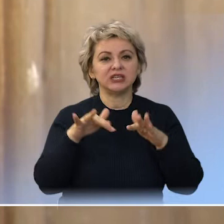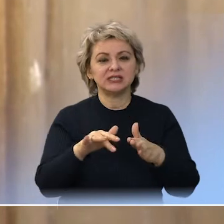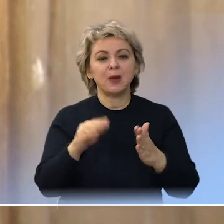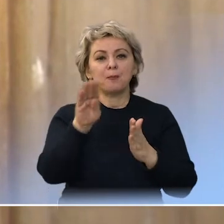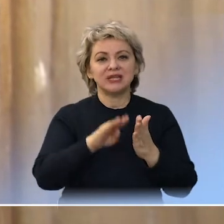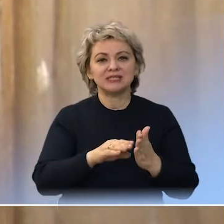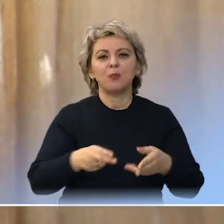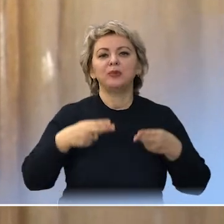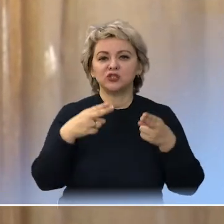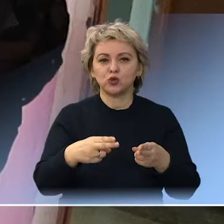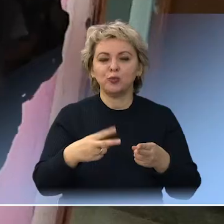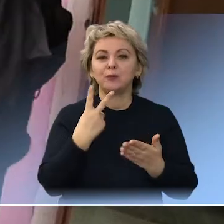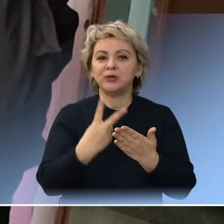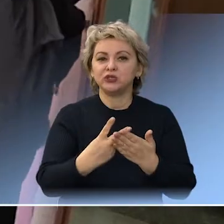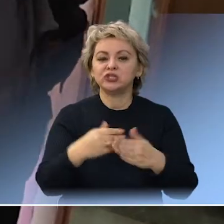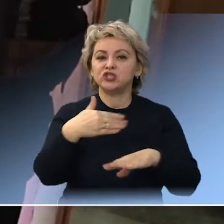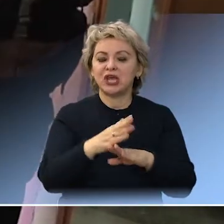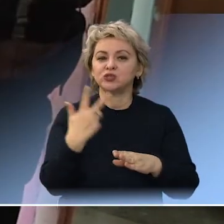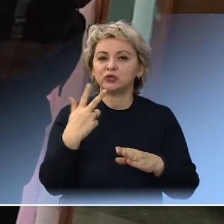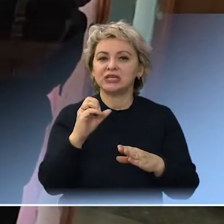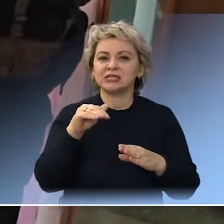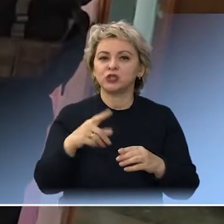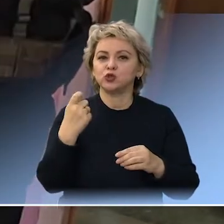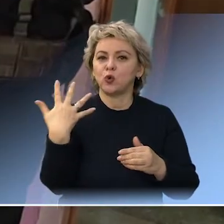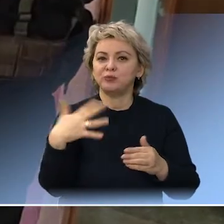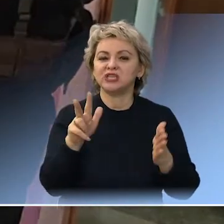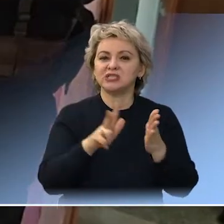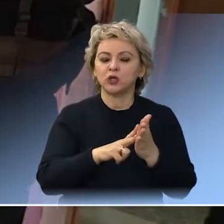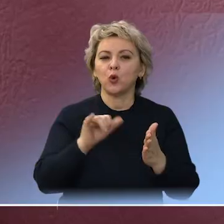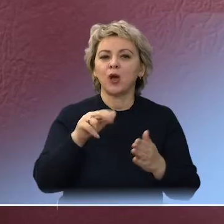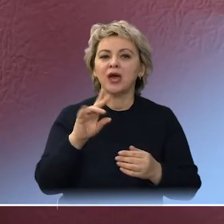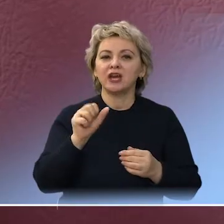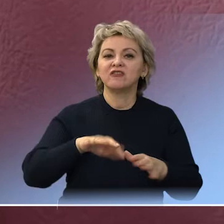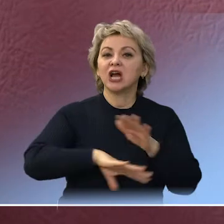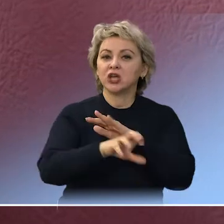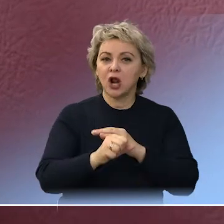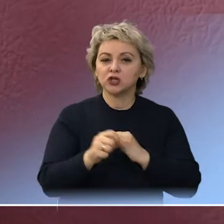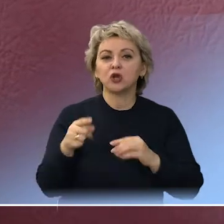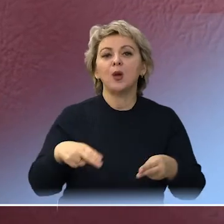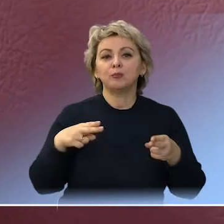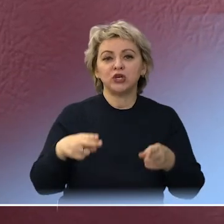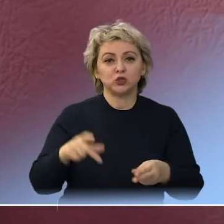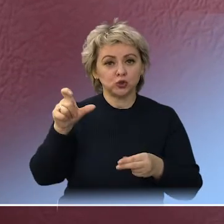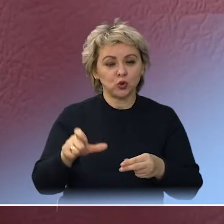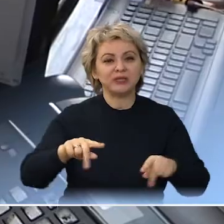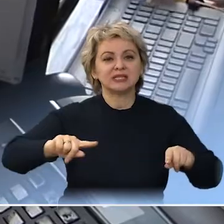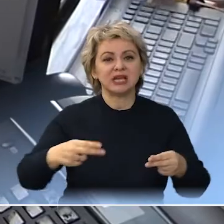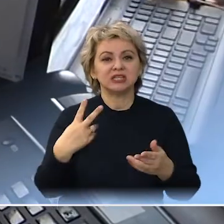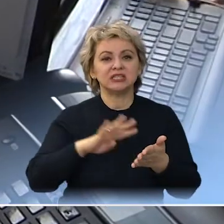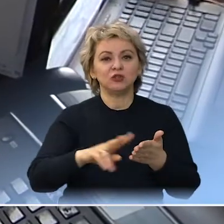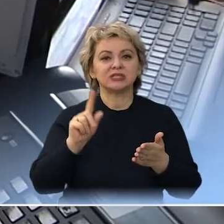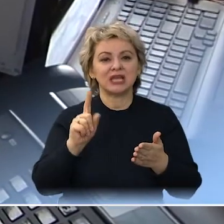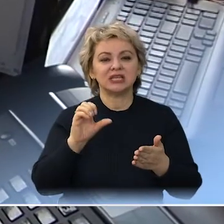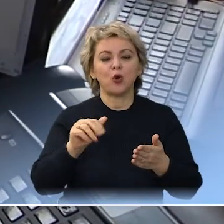по признакам преступления, предусмотренного частью 3 статьи 158 УК РФ «Кража». Фигурант задержан в порядке статьи